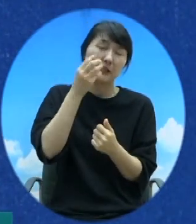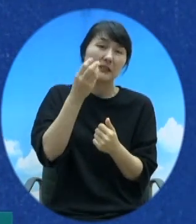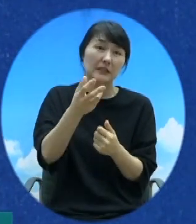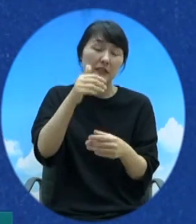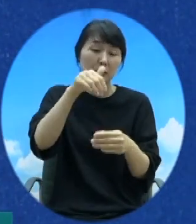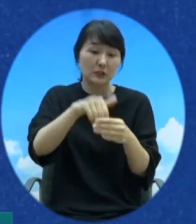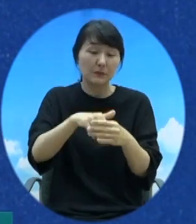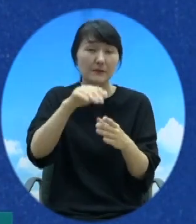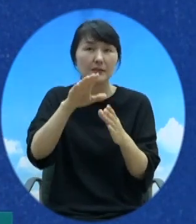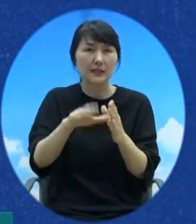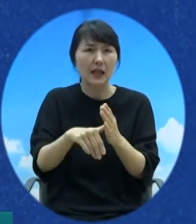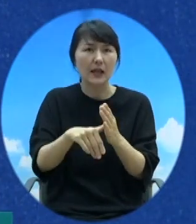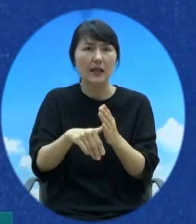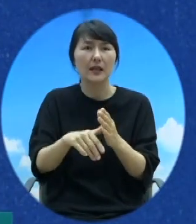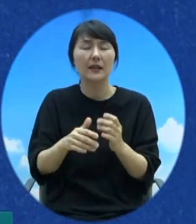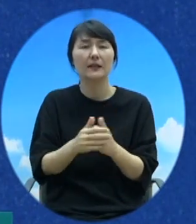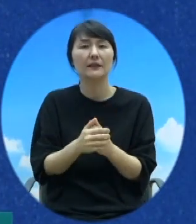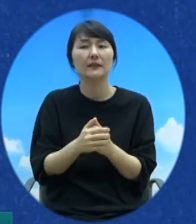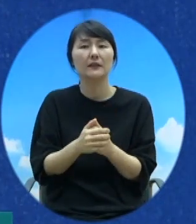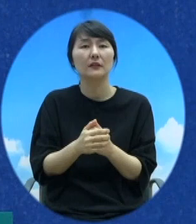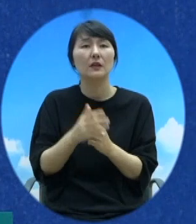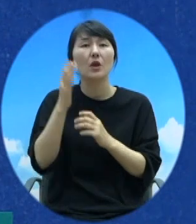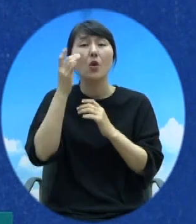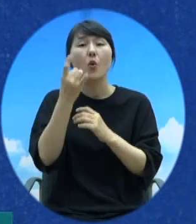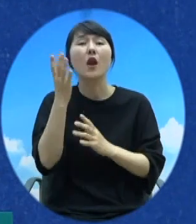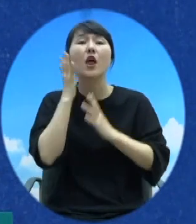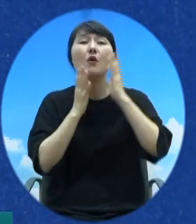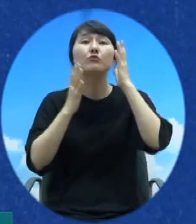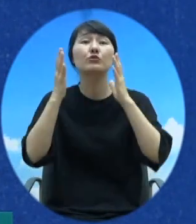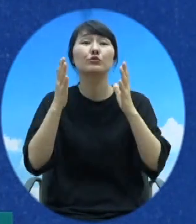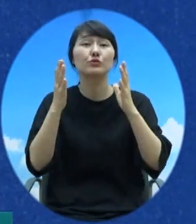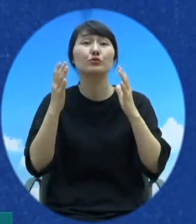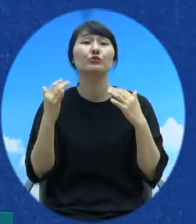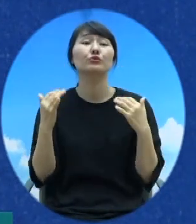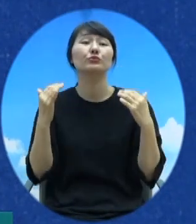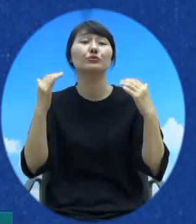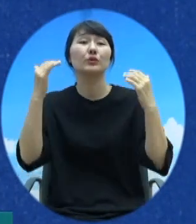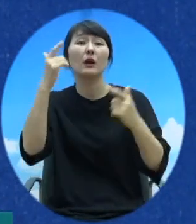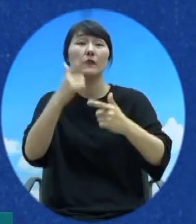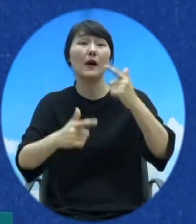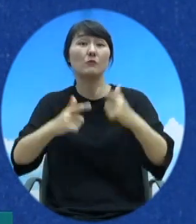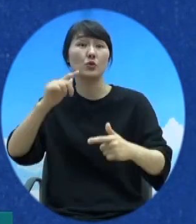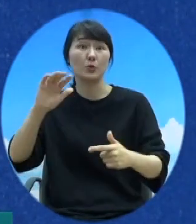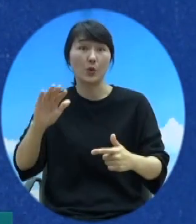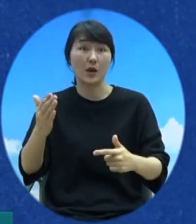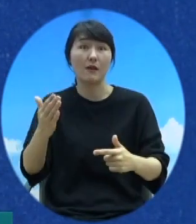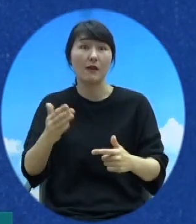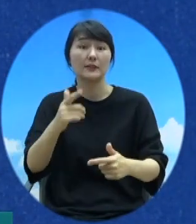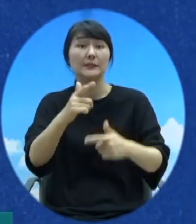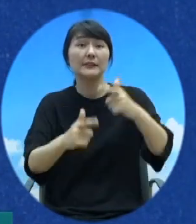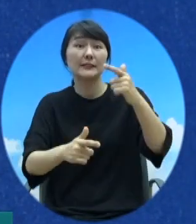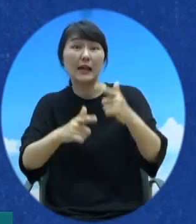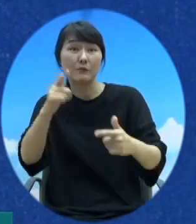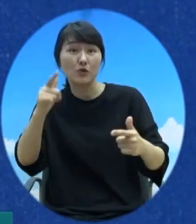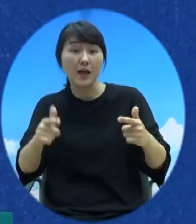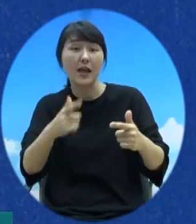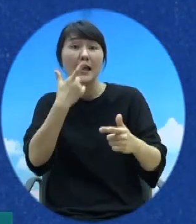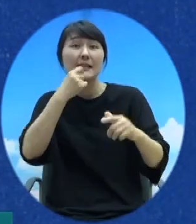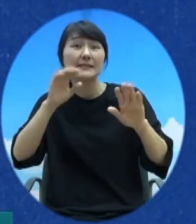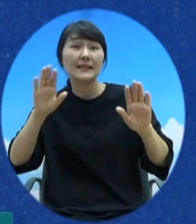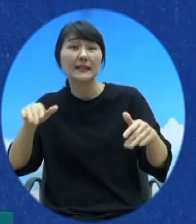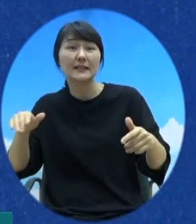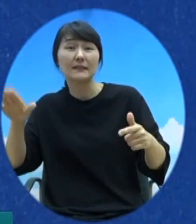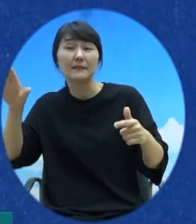때에 그것은 풀처럼 자라고 나무가 되어서 그 나무에